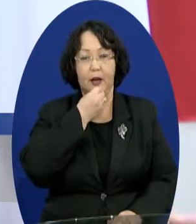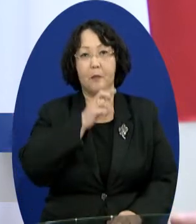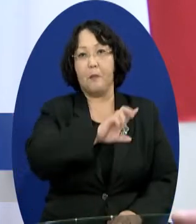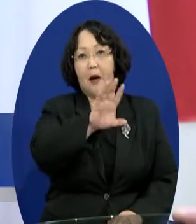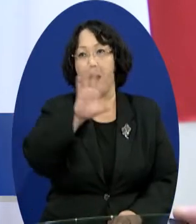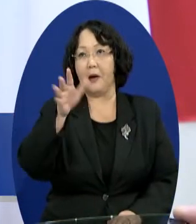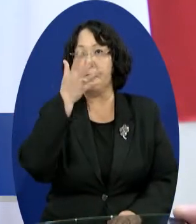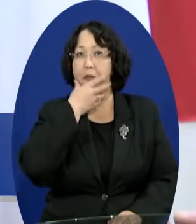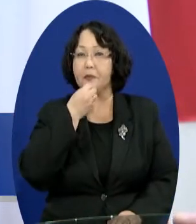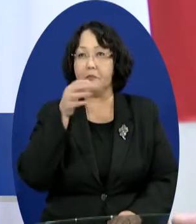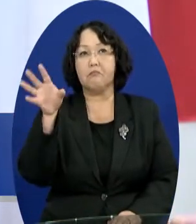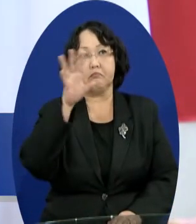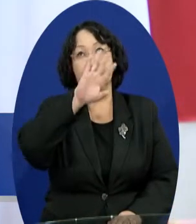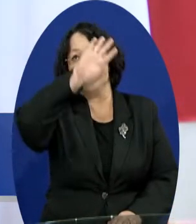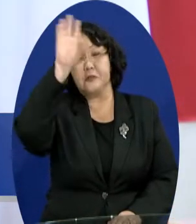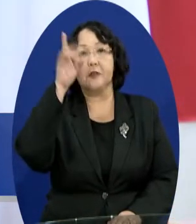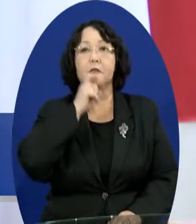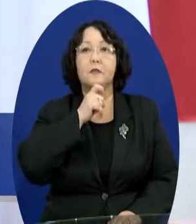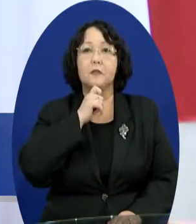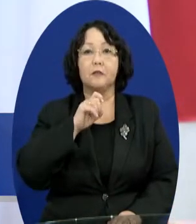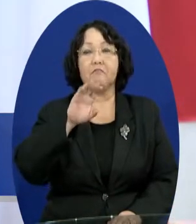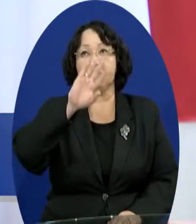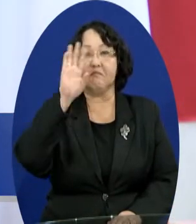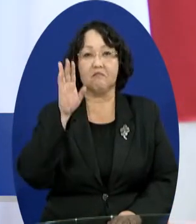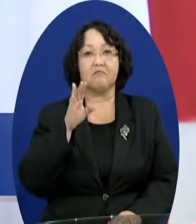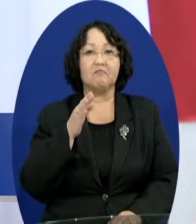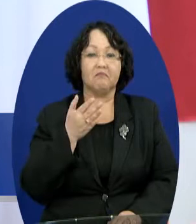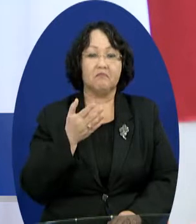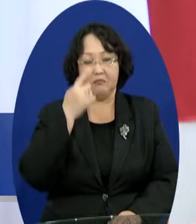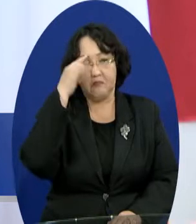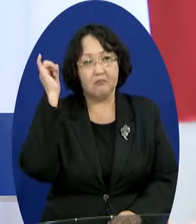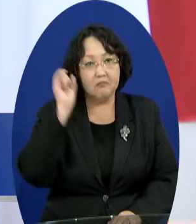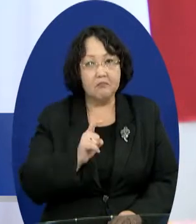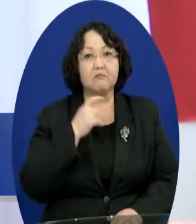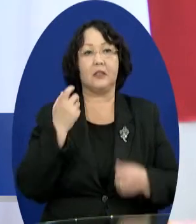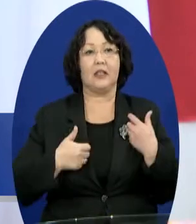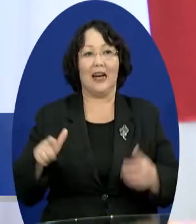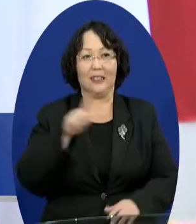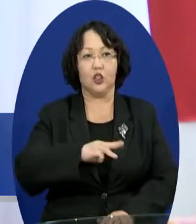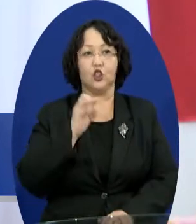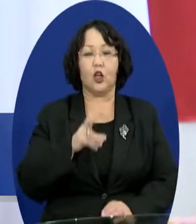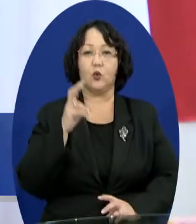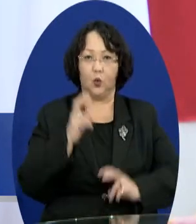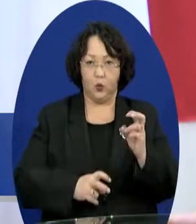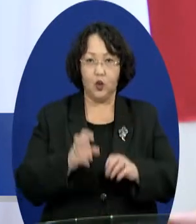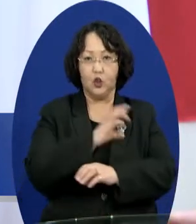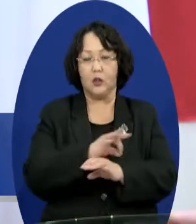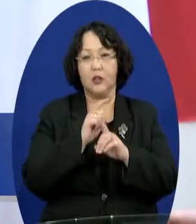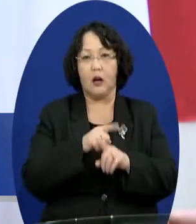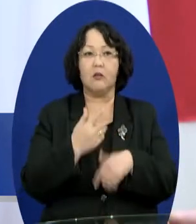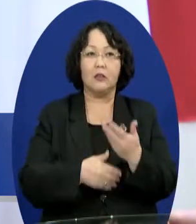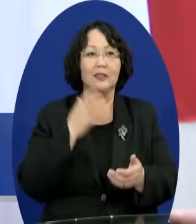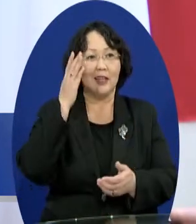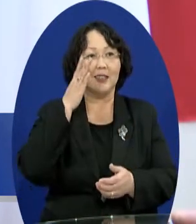орон зочилж байгаа дан баяртай байгаагаа илэрхийлье. Энэ удаагийн ажлаар газрын тос боловсруулах үйлдвэрийн төслийн хэрэгжилтийн явц, цаашдын